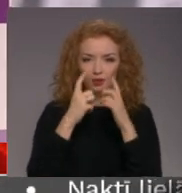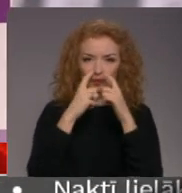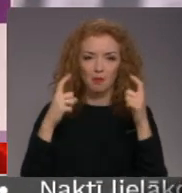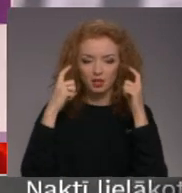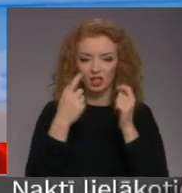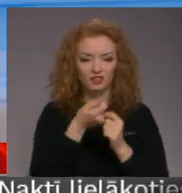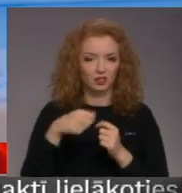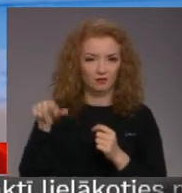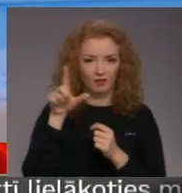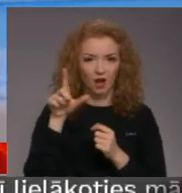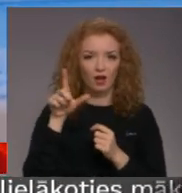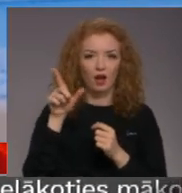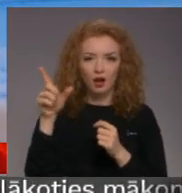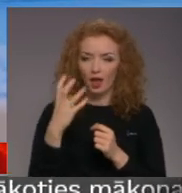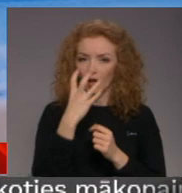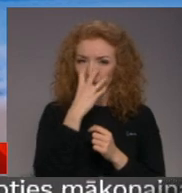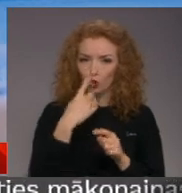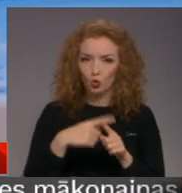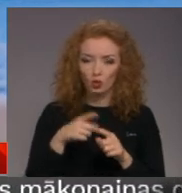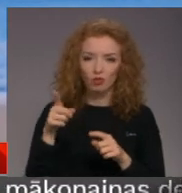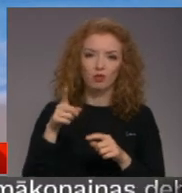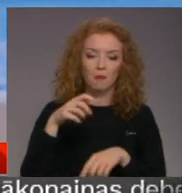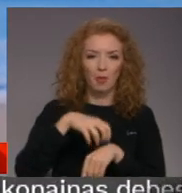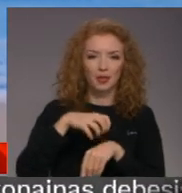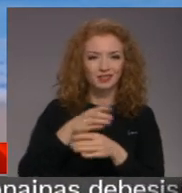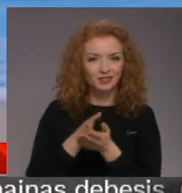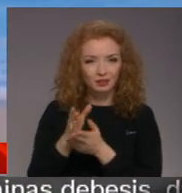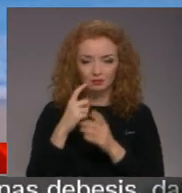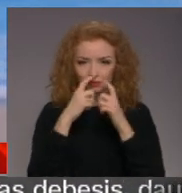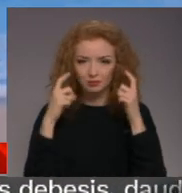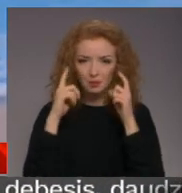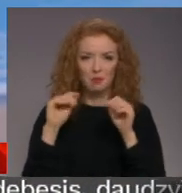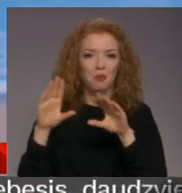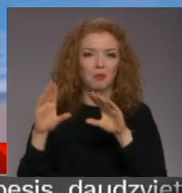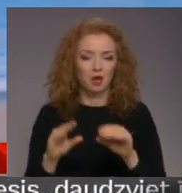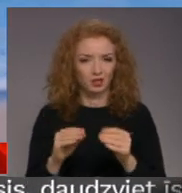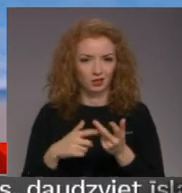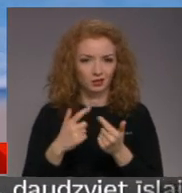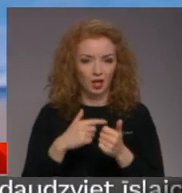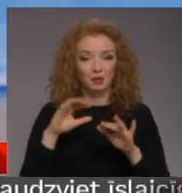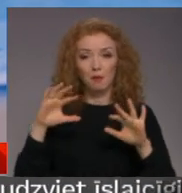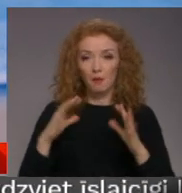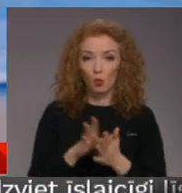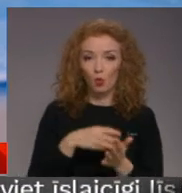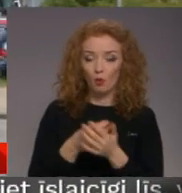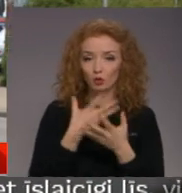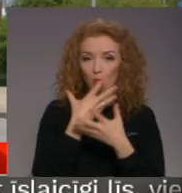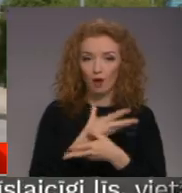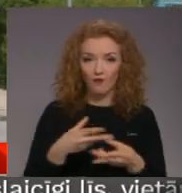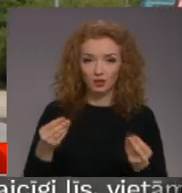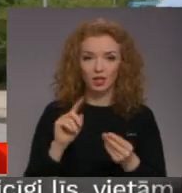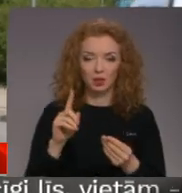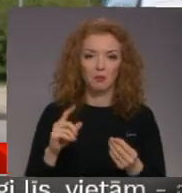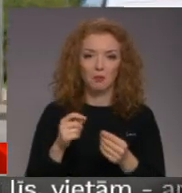skaitā. Respiratori un medicīnas maskas kas mazāk tā atzīst centrā. Tomēr centra pārsēva atzīst, ka kopš pavasara ir